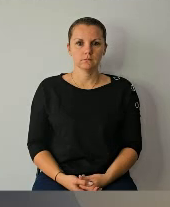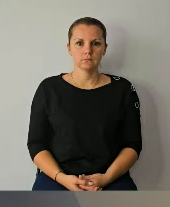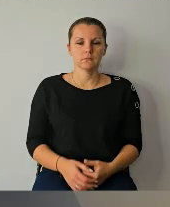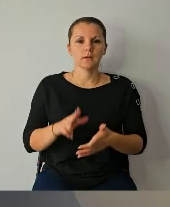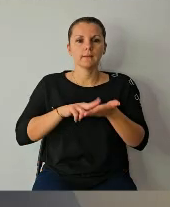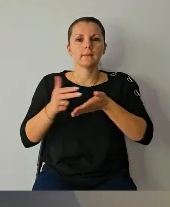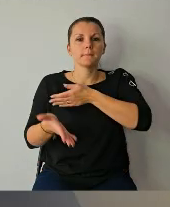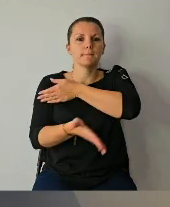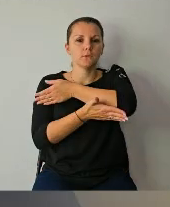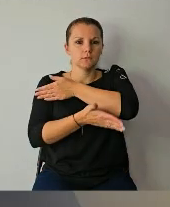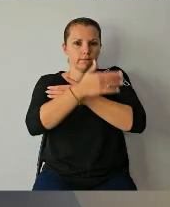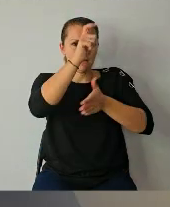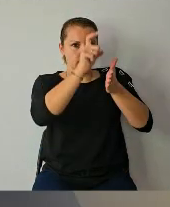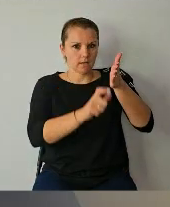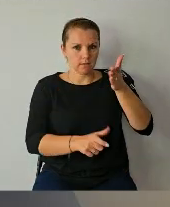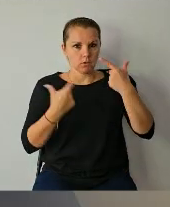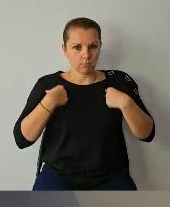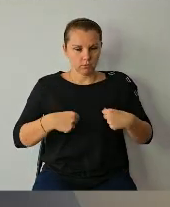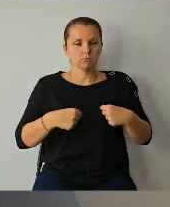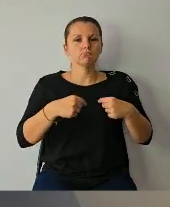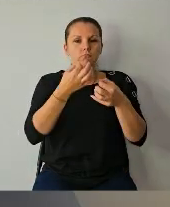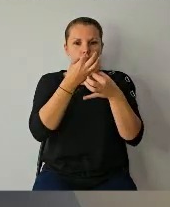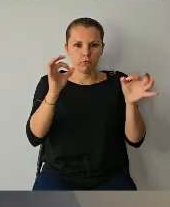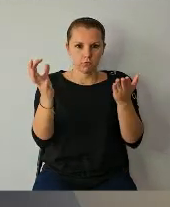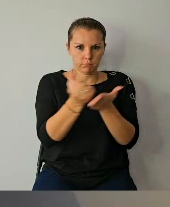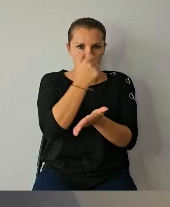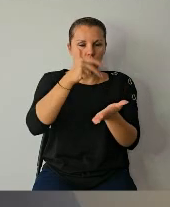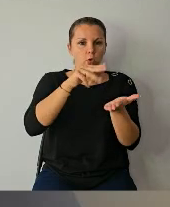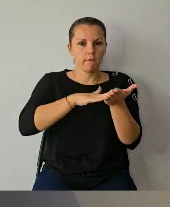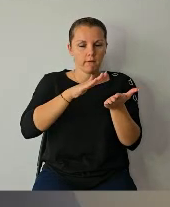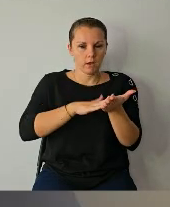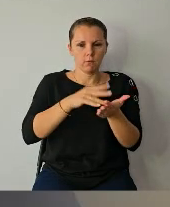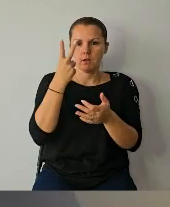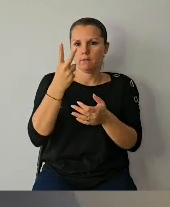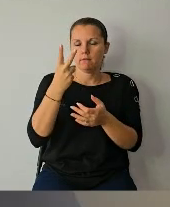Na podstawie listy obecności stwierdzam kworum, dwóch radnych nieobecnych.